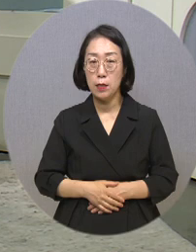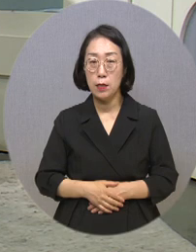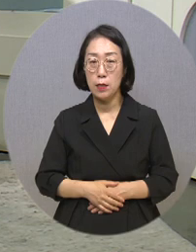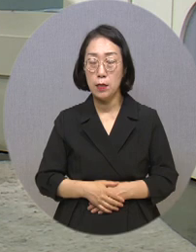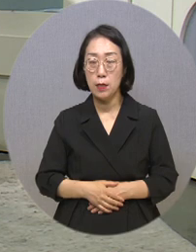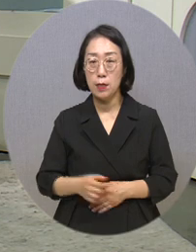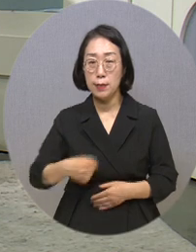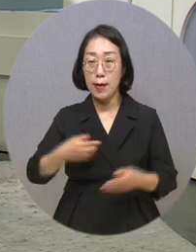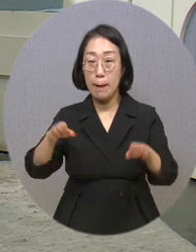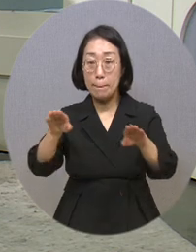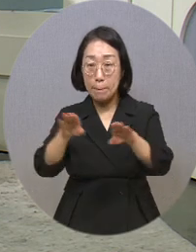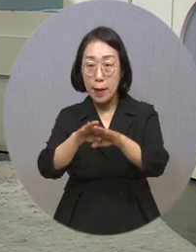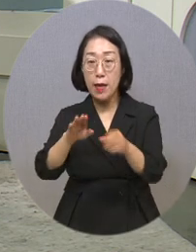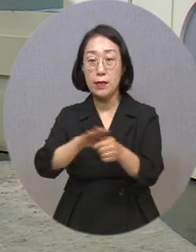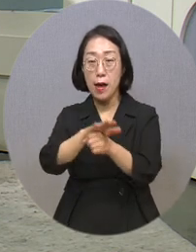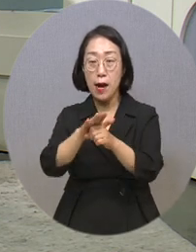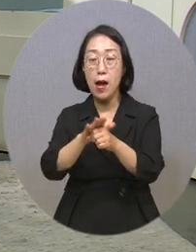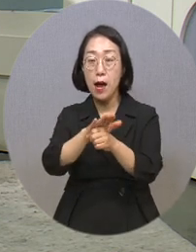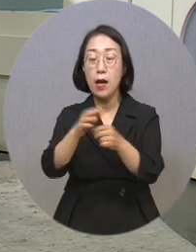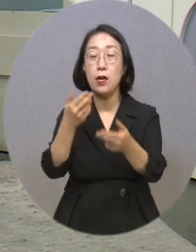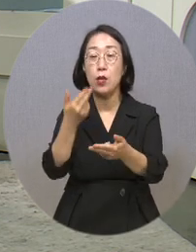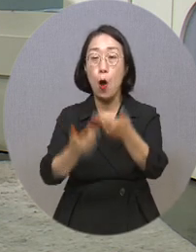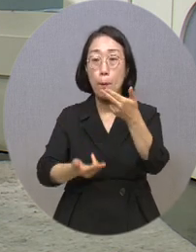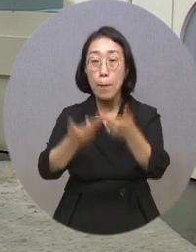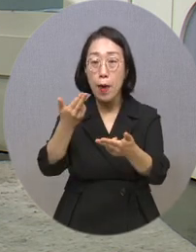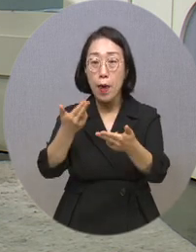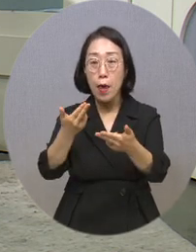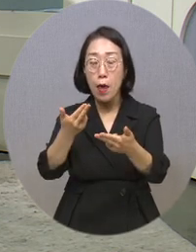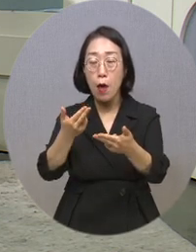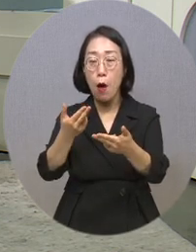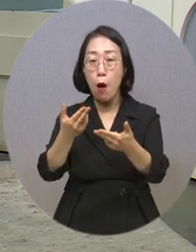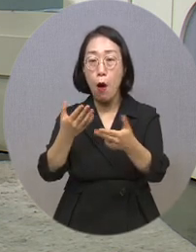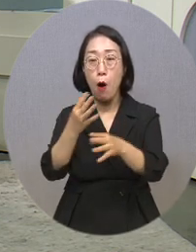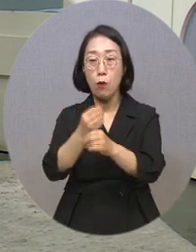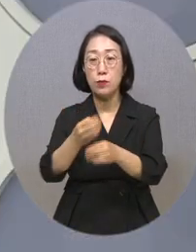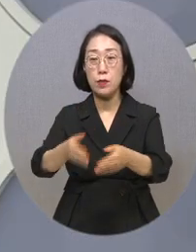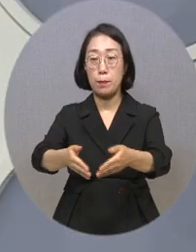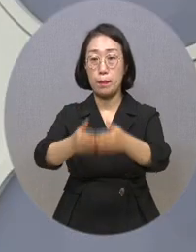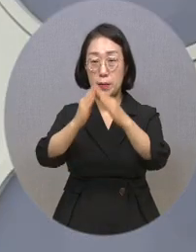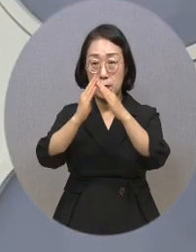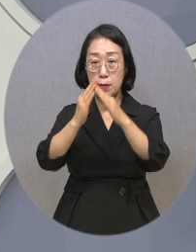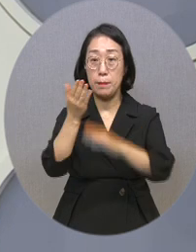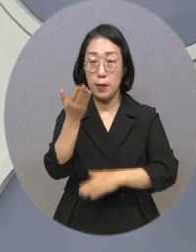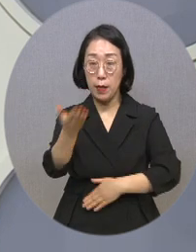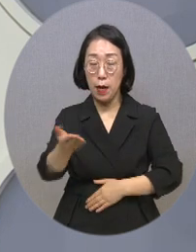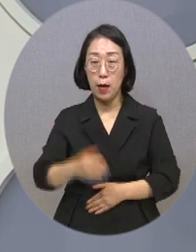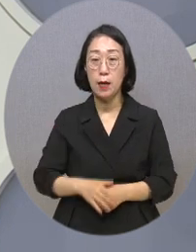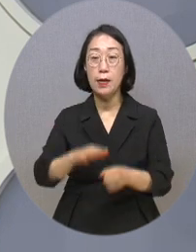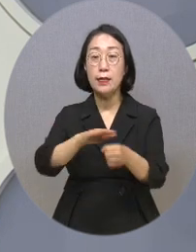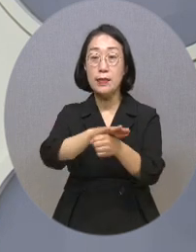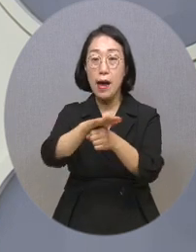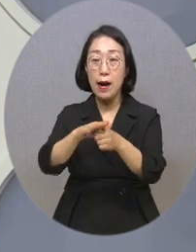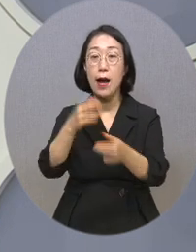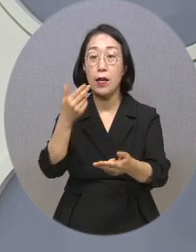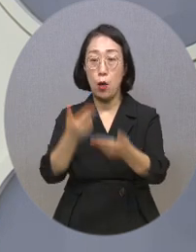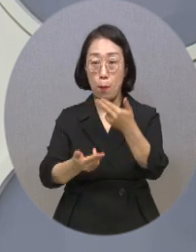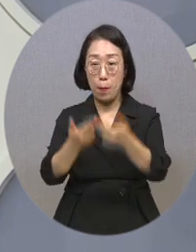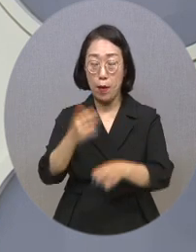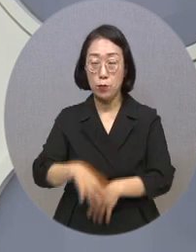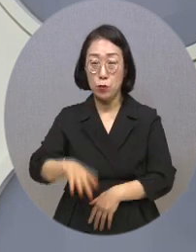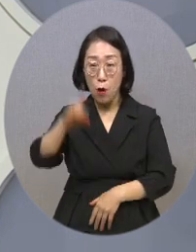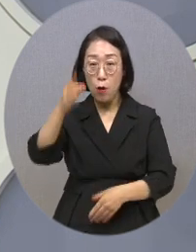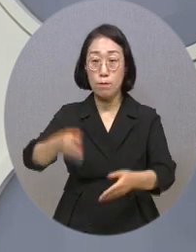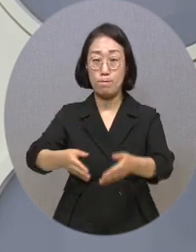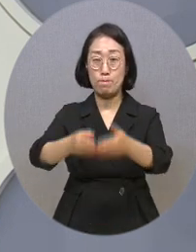자폐인 사랑협회를 언제쯤 조직하셨나요? 네, 이 사랑협회가